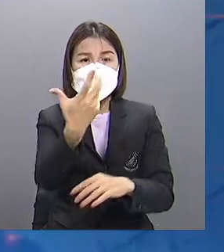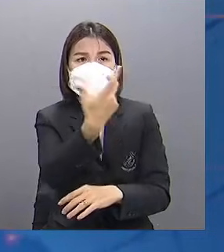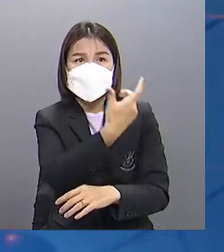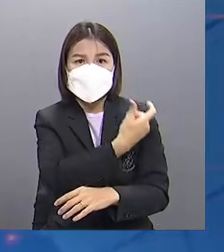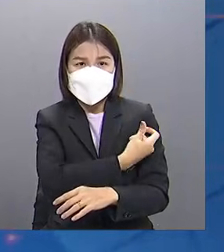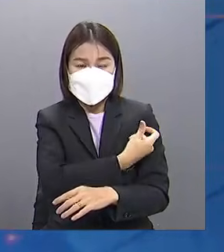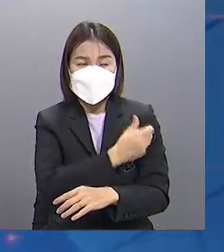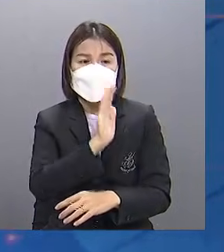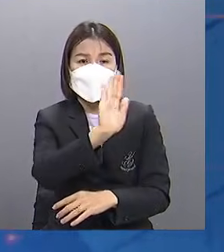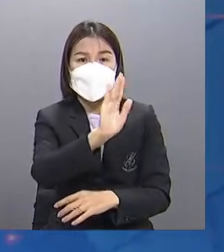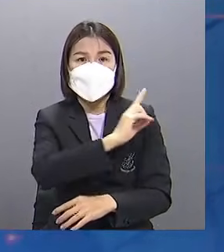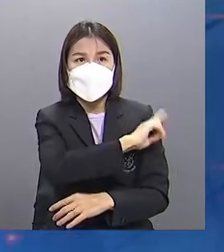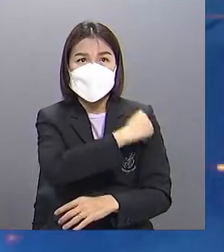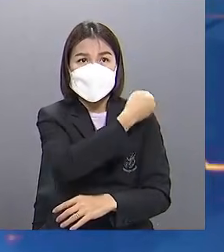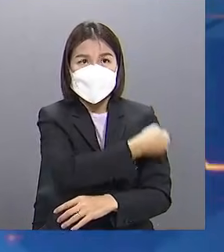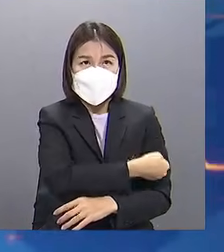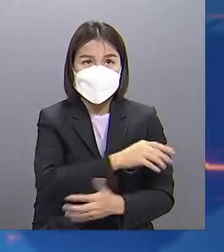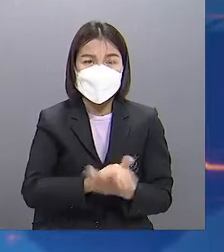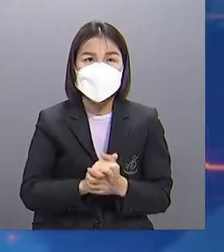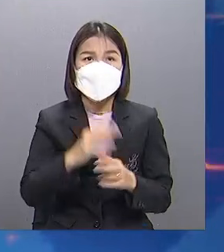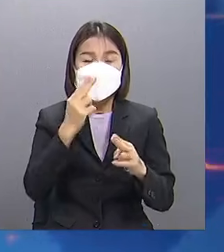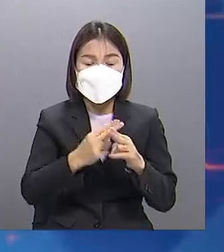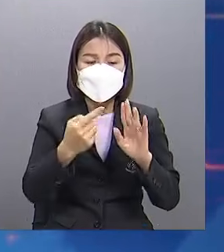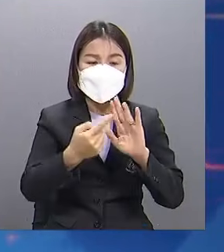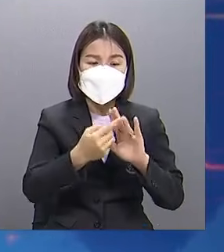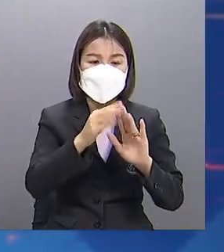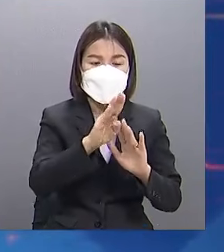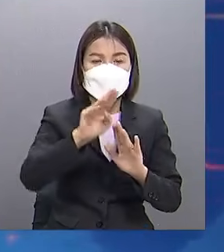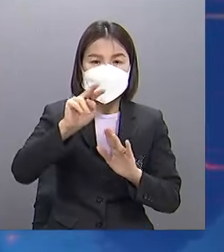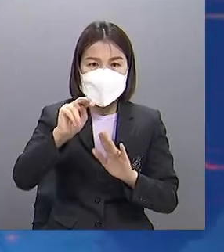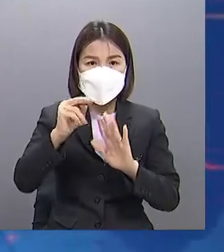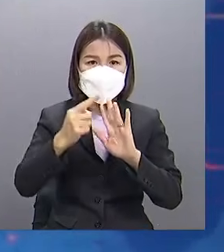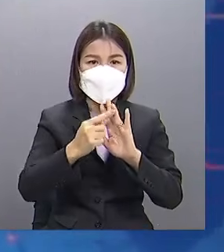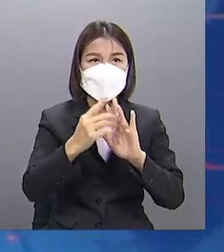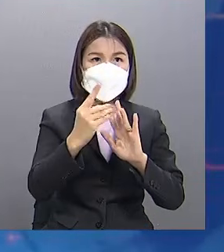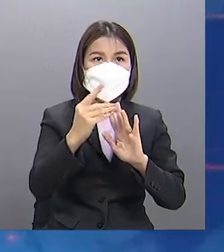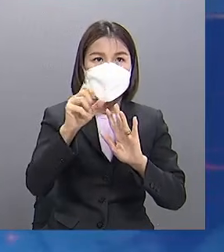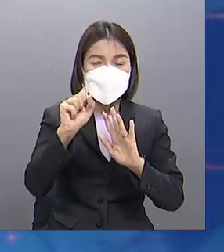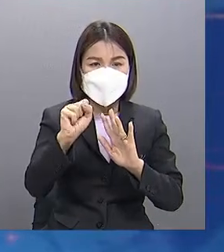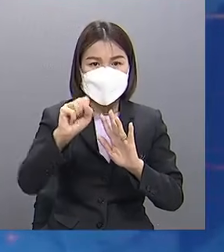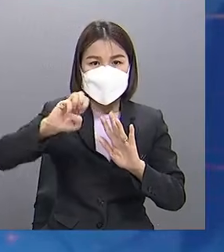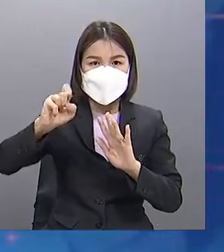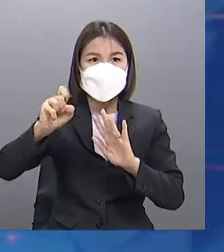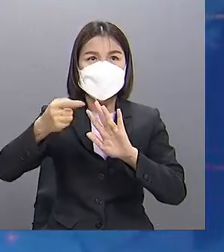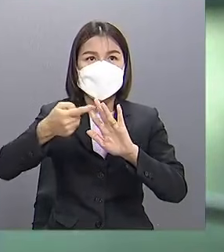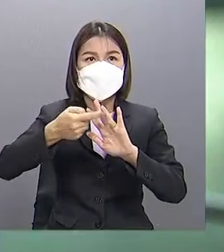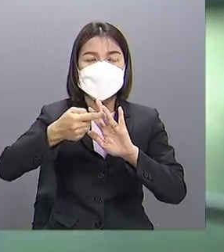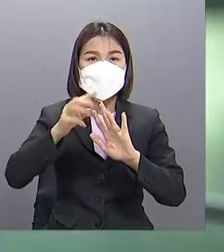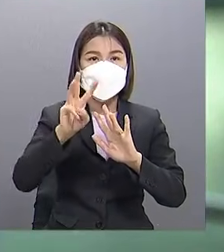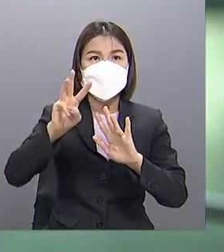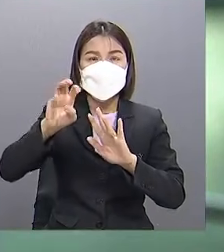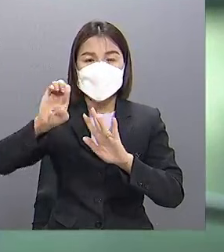นี้ที่เมืองไทยก็มีชื่อเรมเดซิเวียนะครับแต่สองตัวที่พูดไปตอนแรกเนี่ยไม่ต้องใช้เลยเพราะว่ามันอาจจะมีอันตรายต่อเด็กได้ครับผม